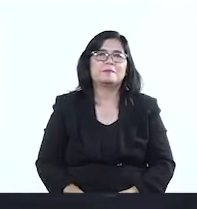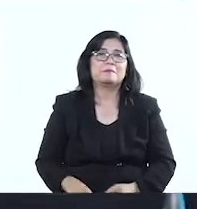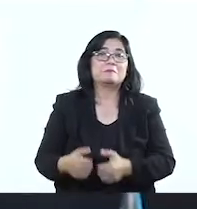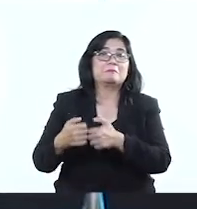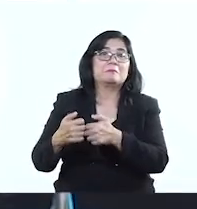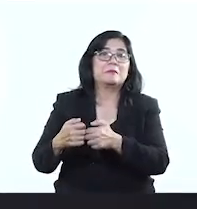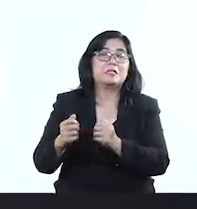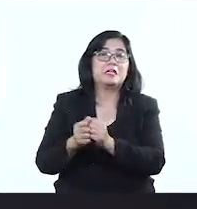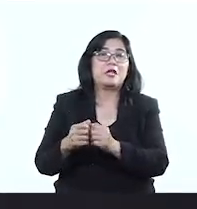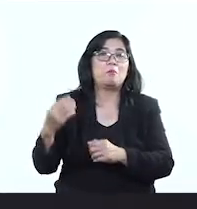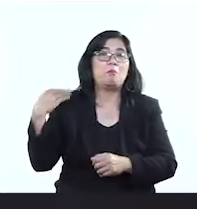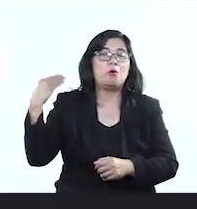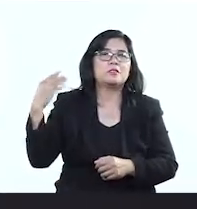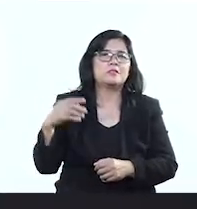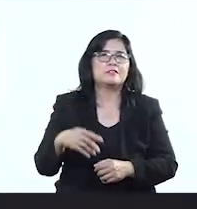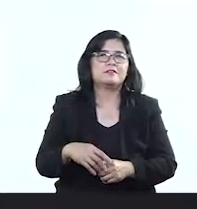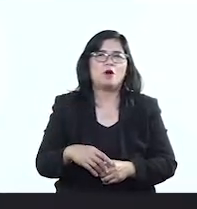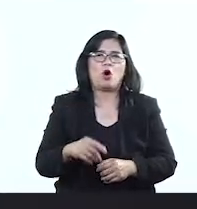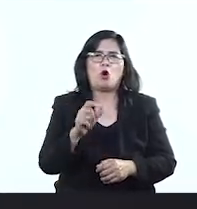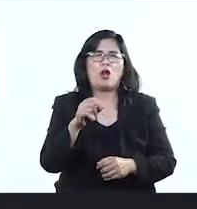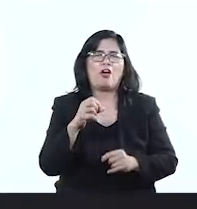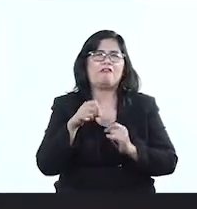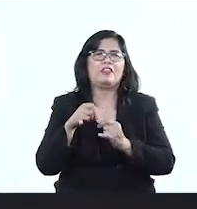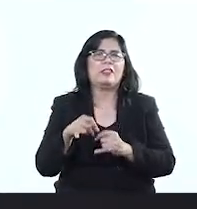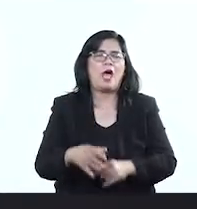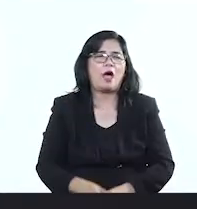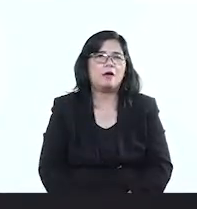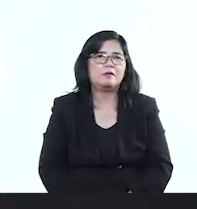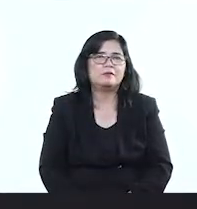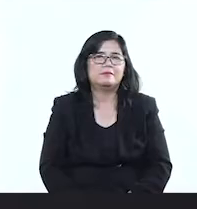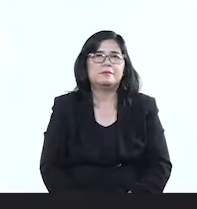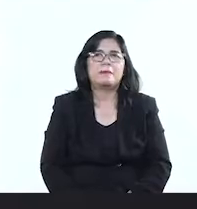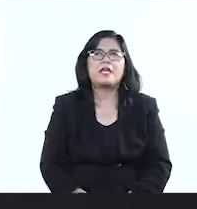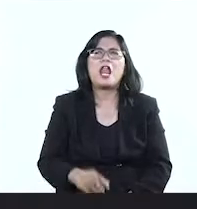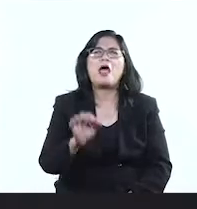Surya hai ketika istri cemburu ama suaminya